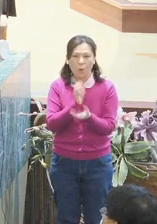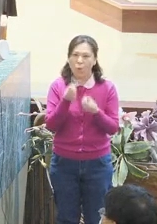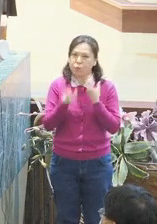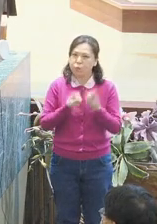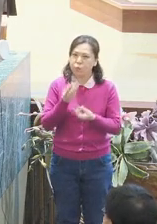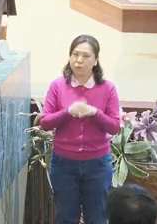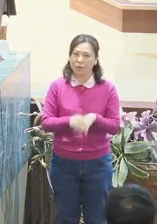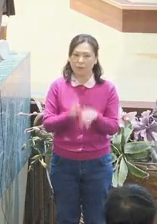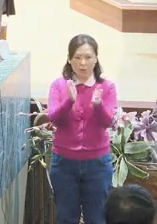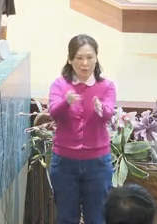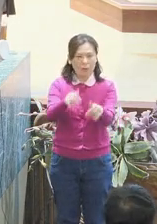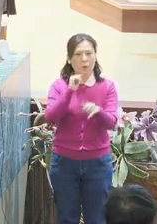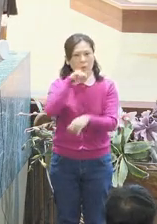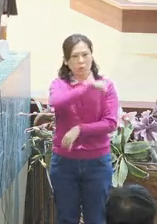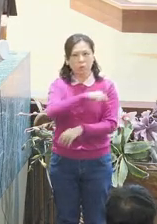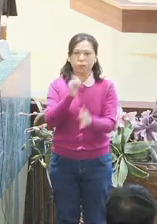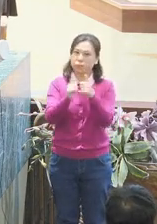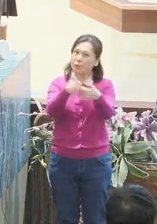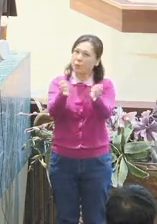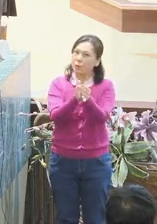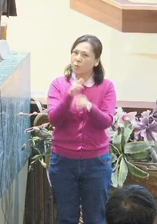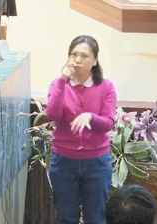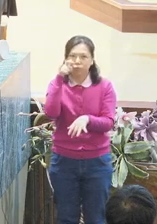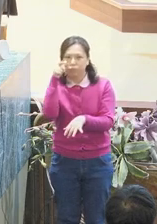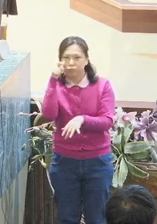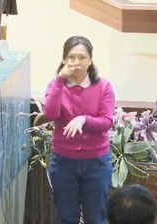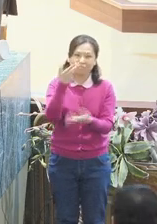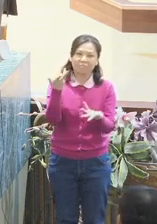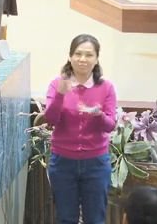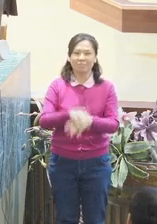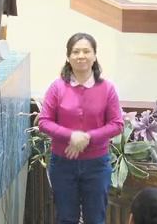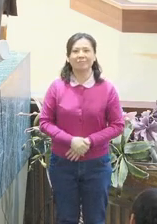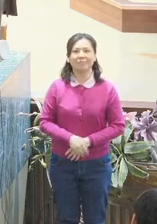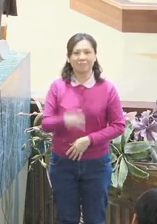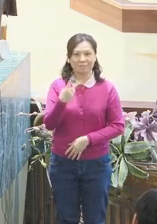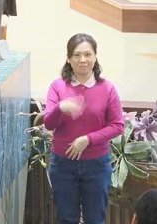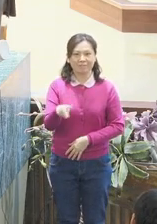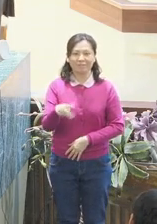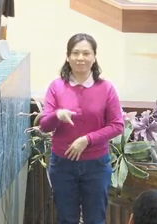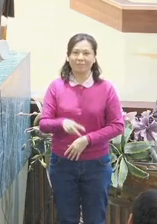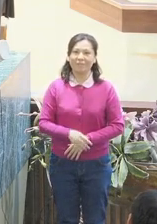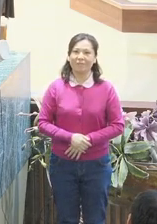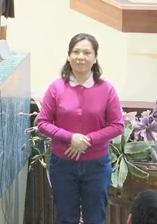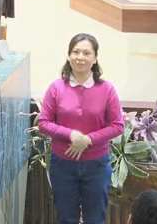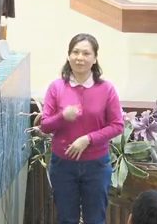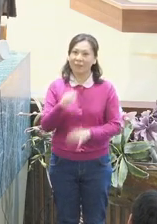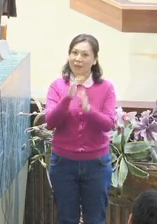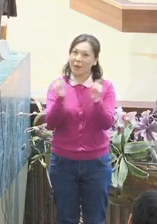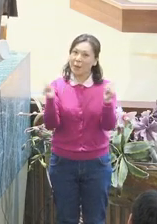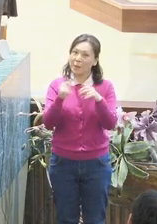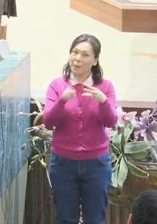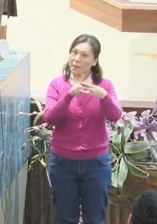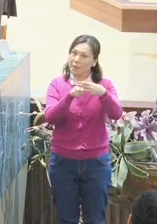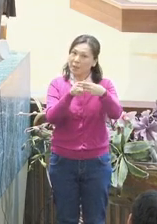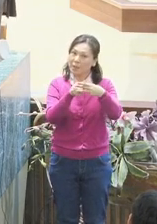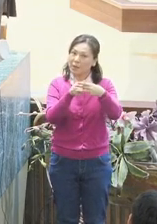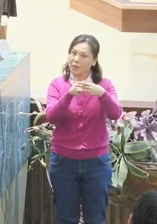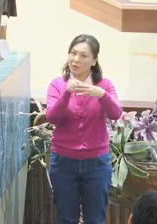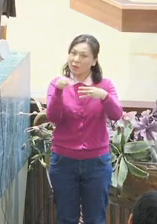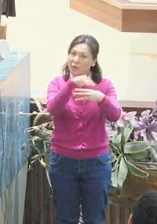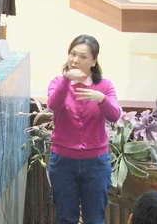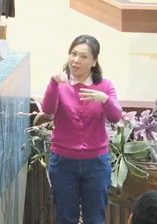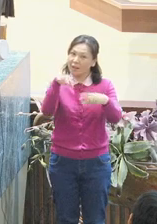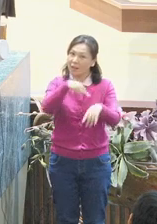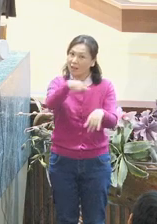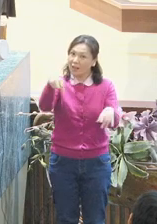社群的观察，然后大家在一个社民主的框架之下，我们到